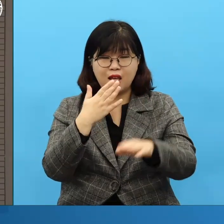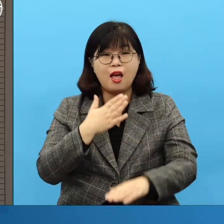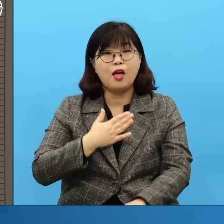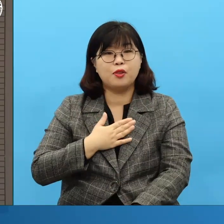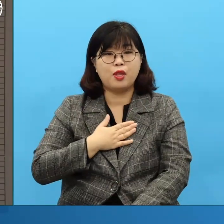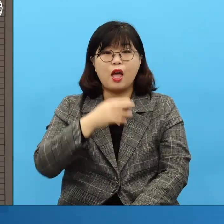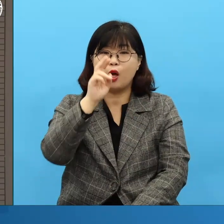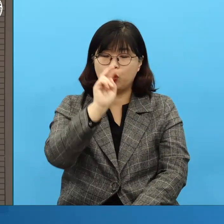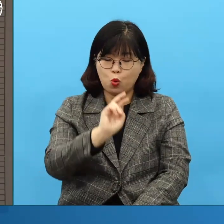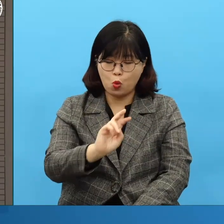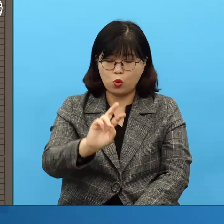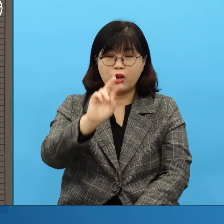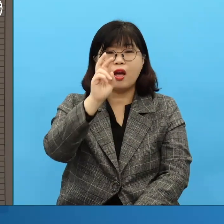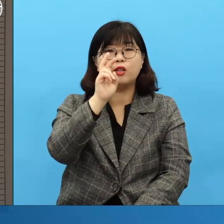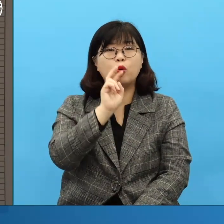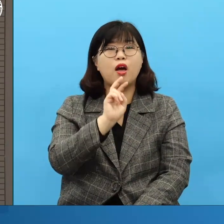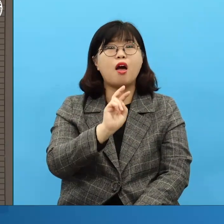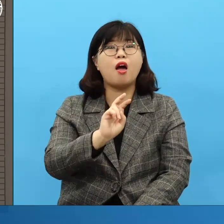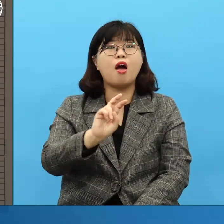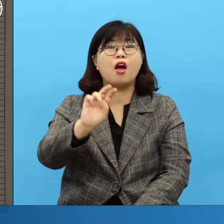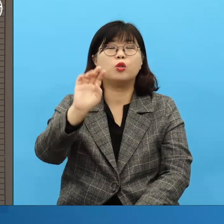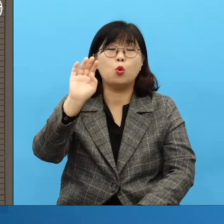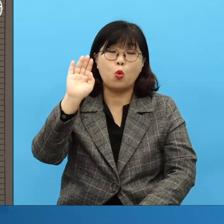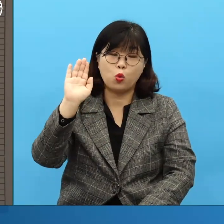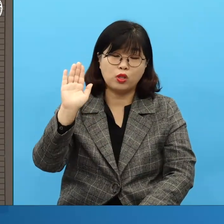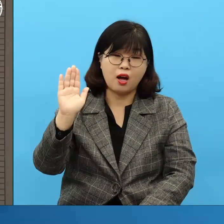말씀은 내 노래